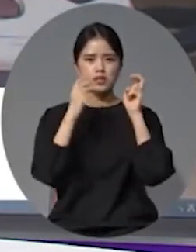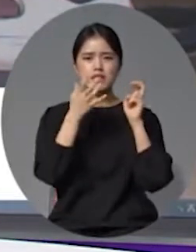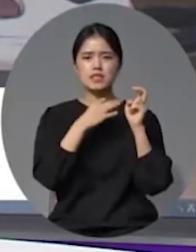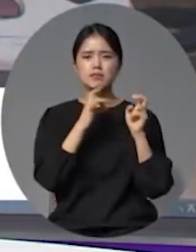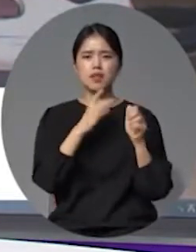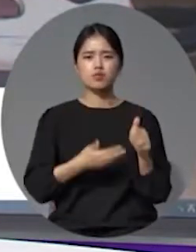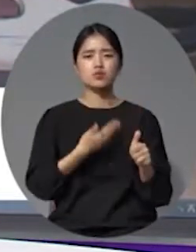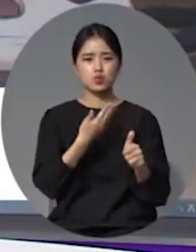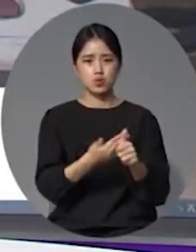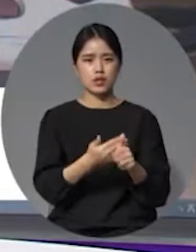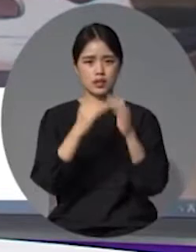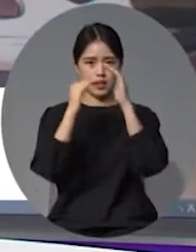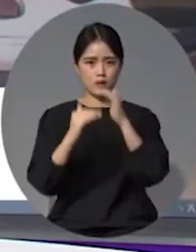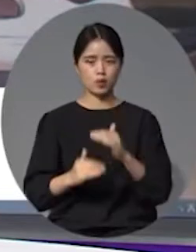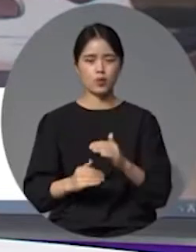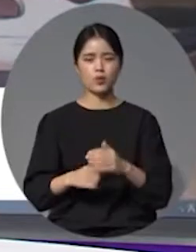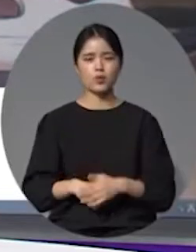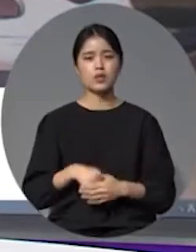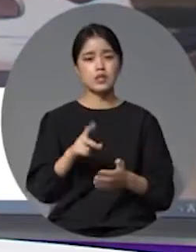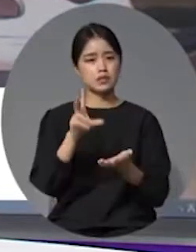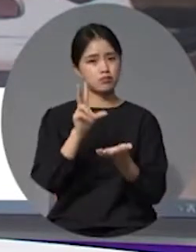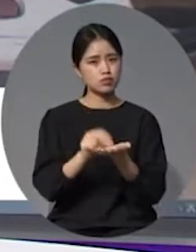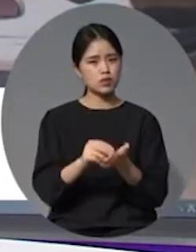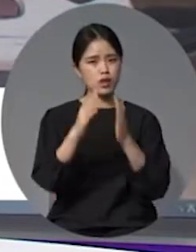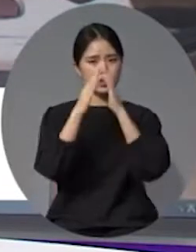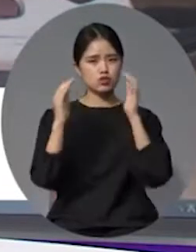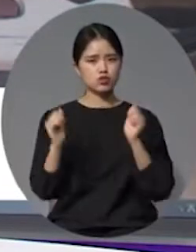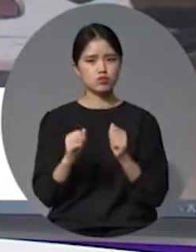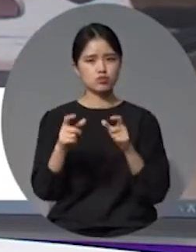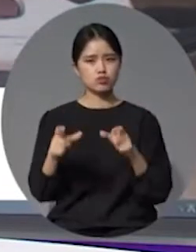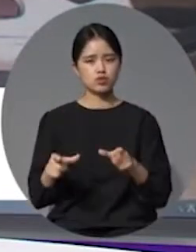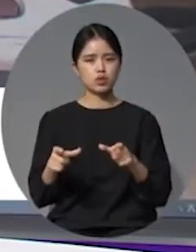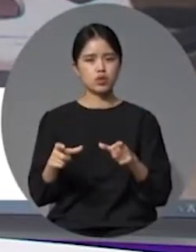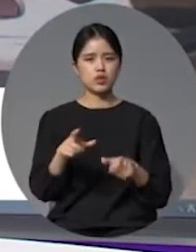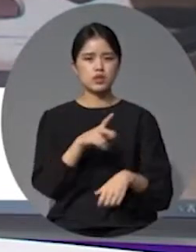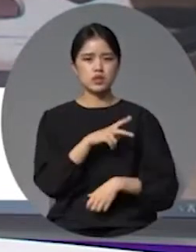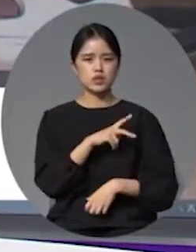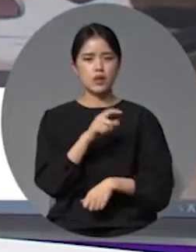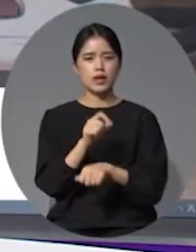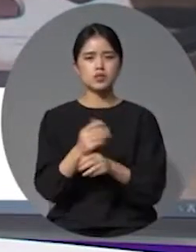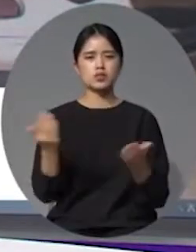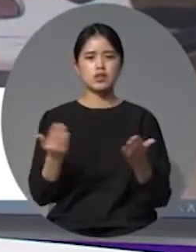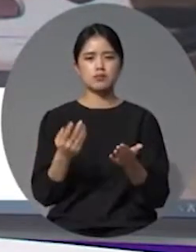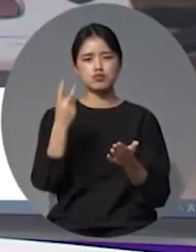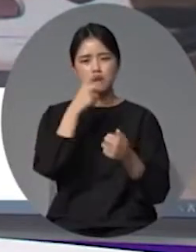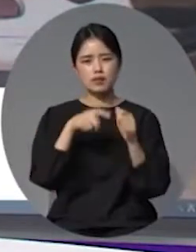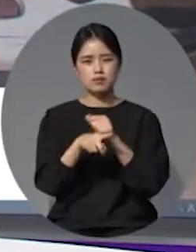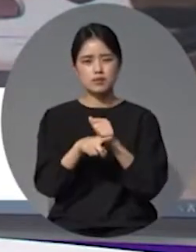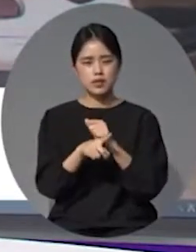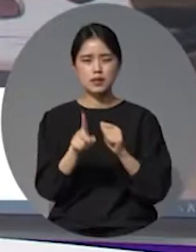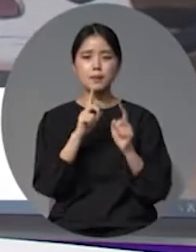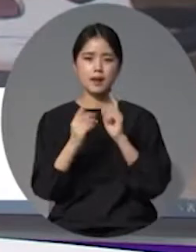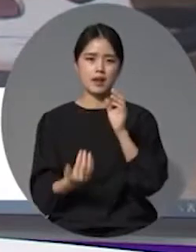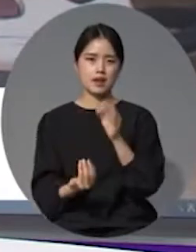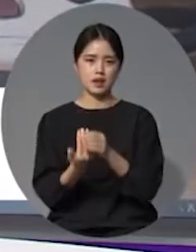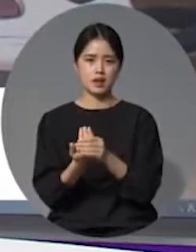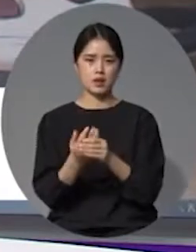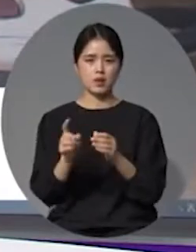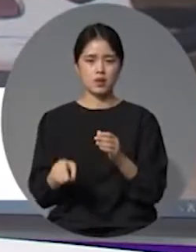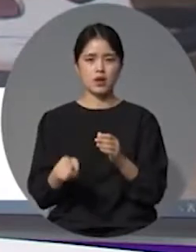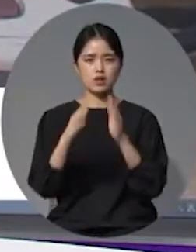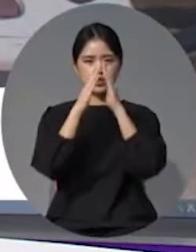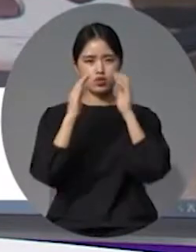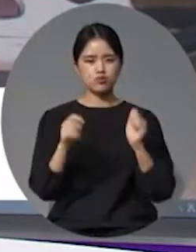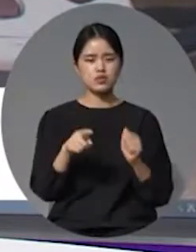저희가 이어가고 있습니다. 자, 이 문제가 오늘 전라북도에 대한 도의회 행정사무감사에서도 지적됐는데요. 전라북도는